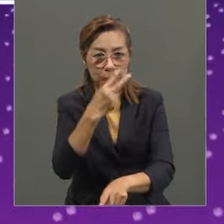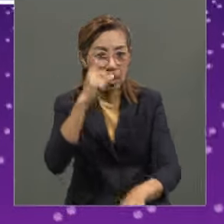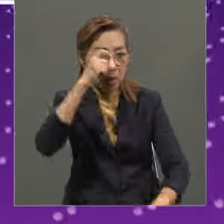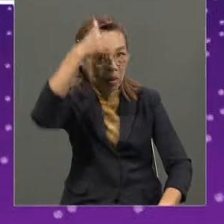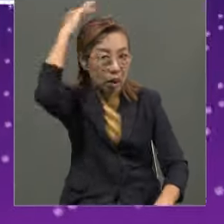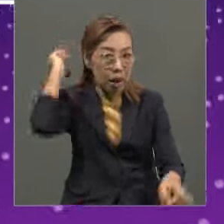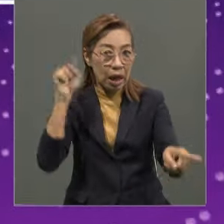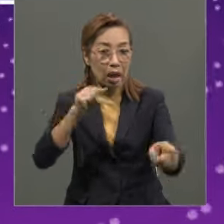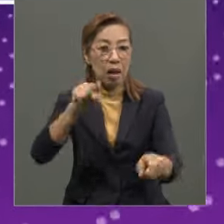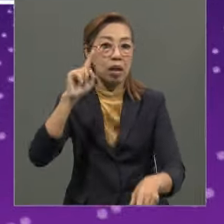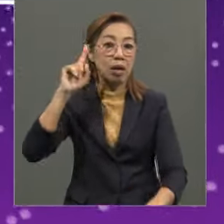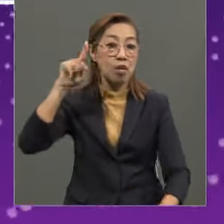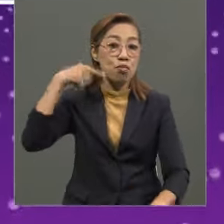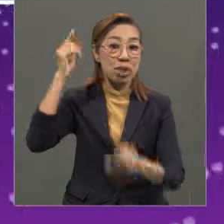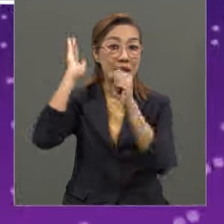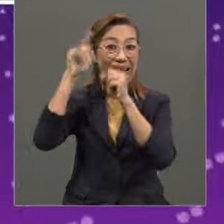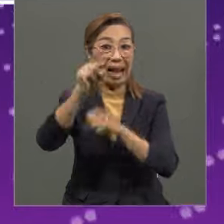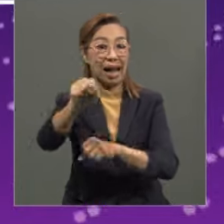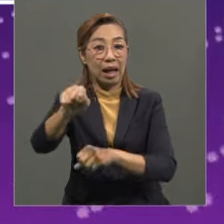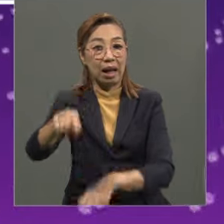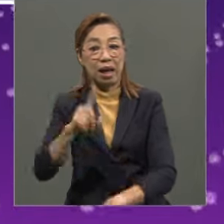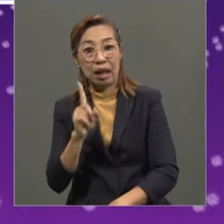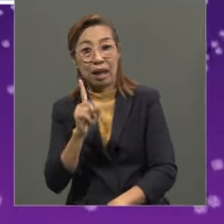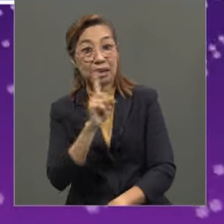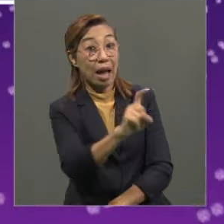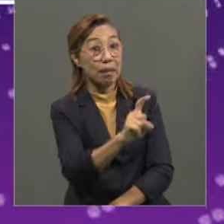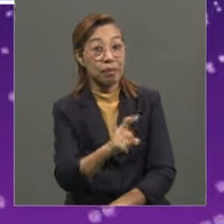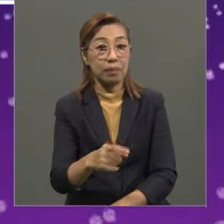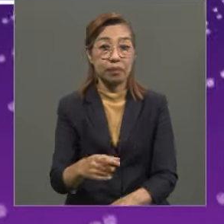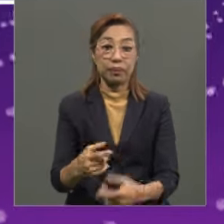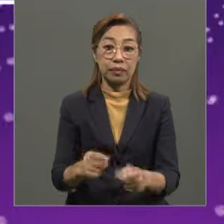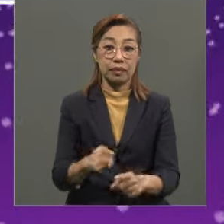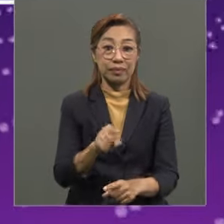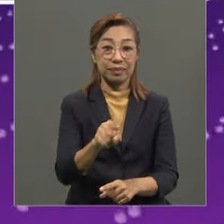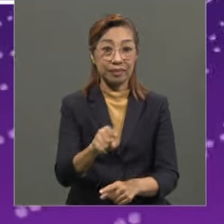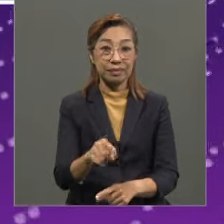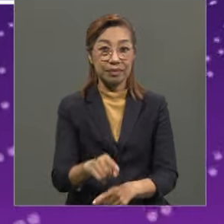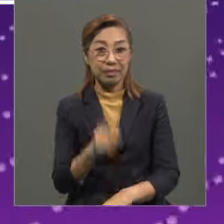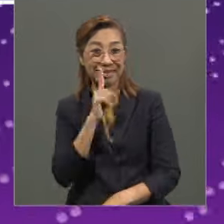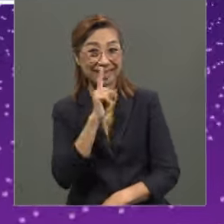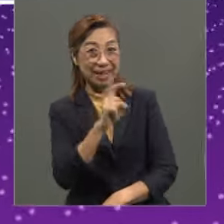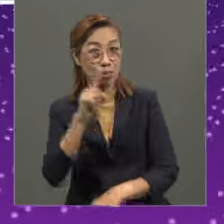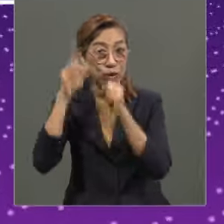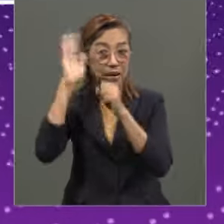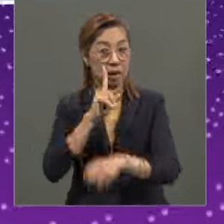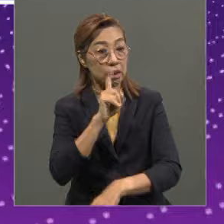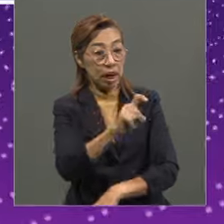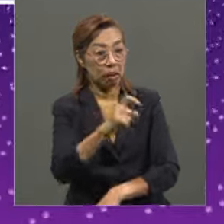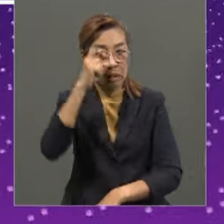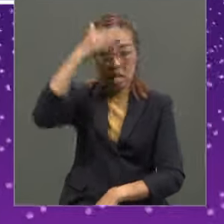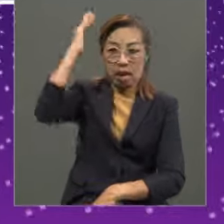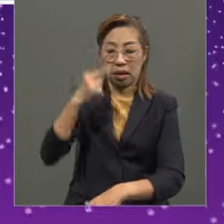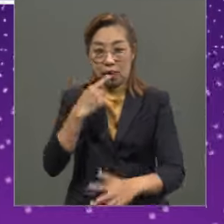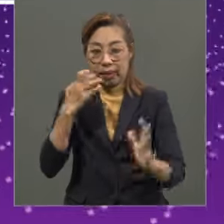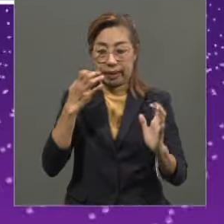คำถามของตัวพิธีกรที่เขาที่ตัวพิธีกรเนี่ยอ่ะโทรไปหาปรากฏว่าตอบไม่ค่อยจะ